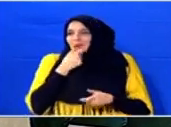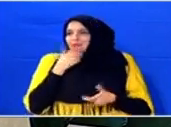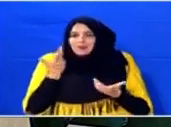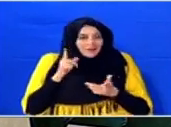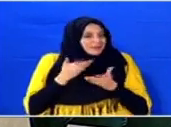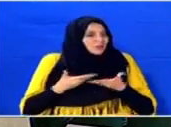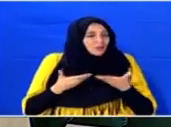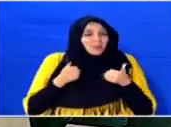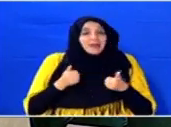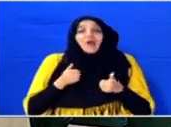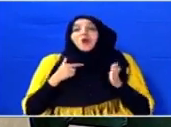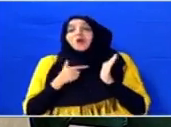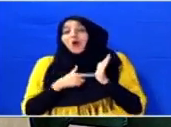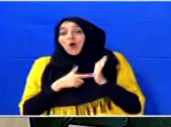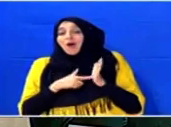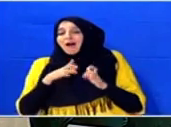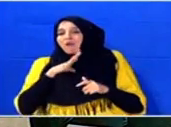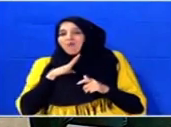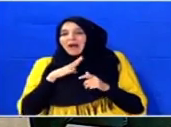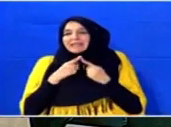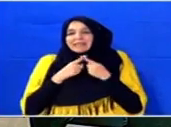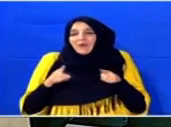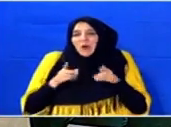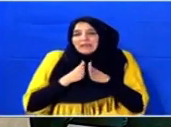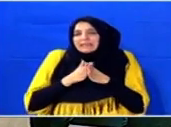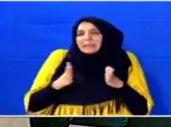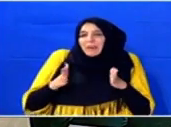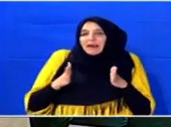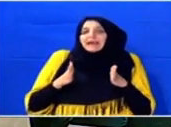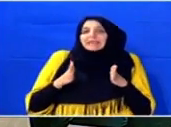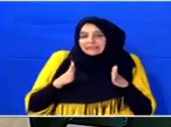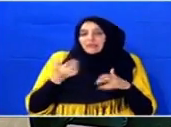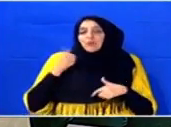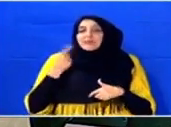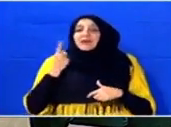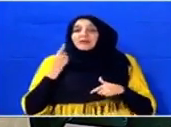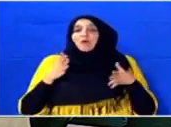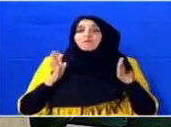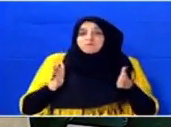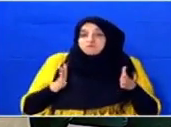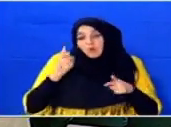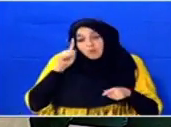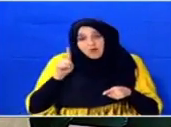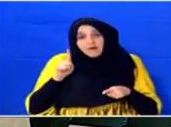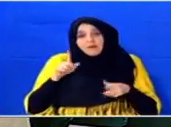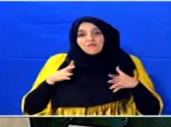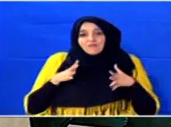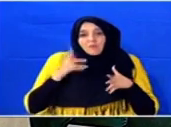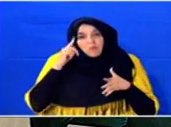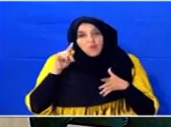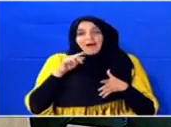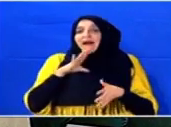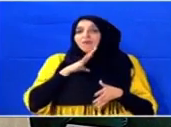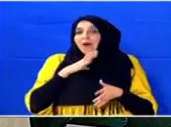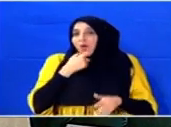اشارت الى الخلاف الذي يقع او الشقق الذي يقع بين الزوجين فاذا وقع هذا